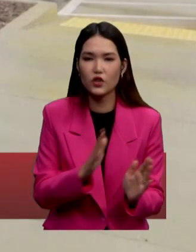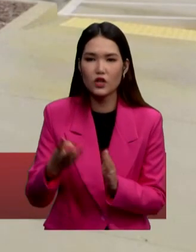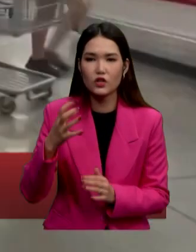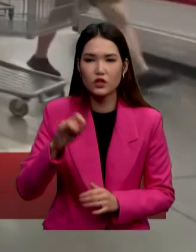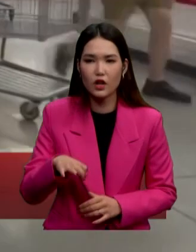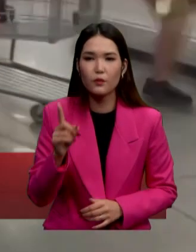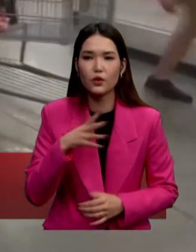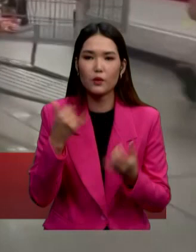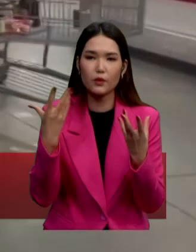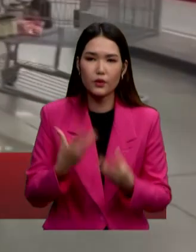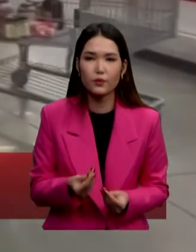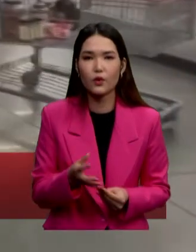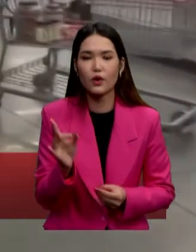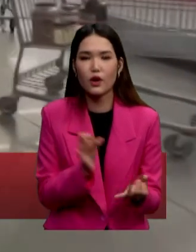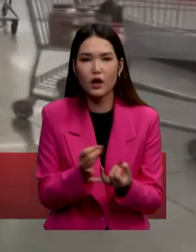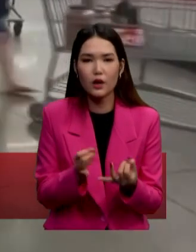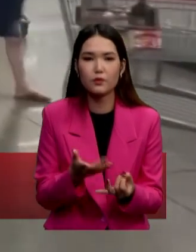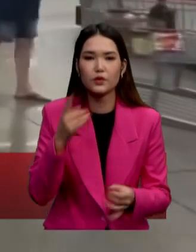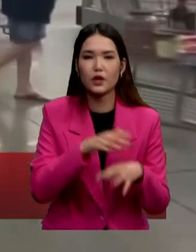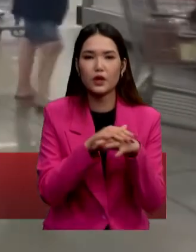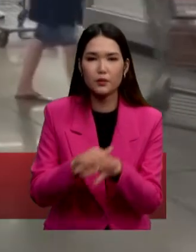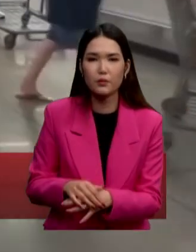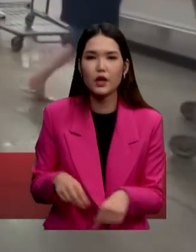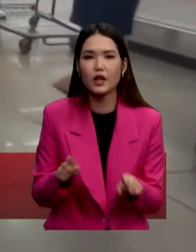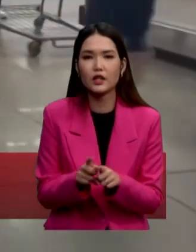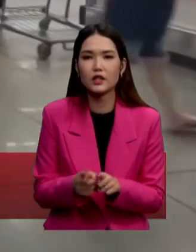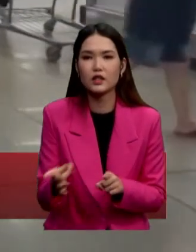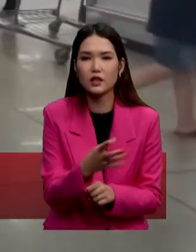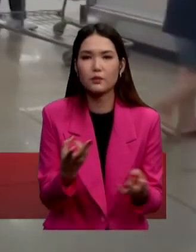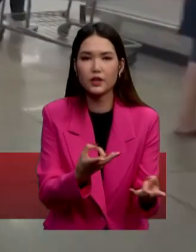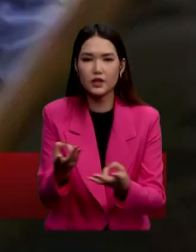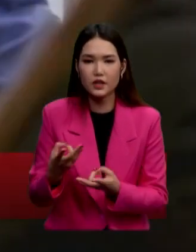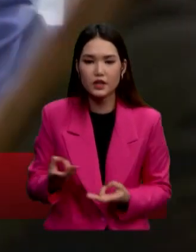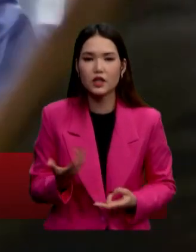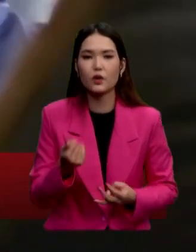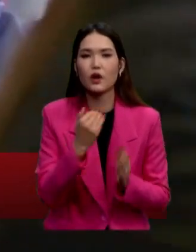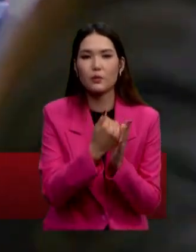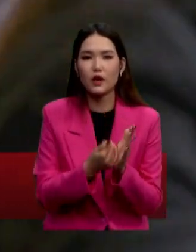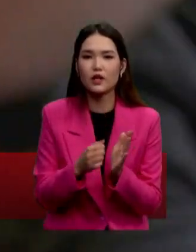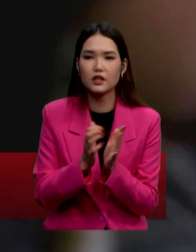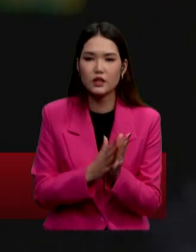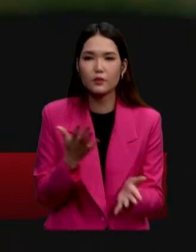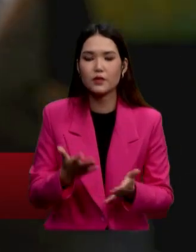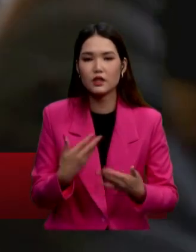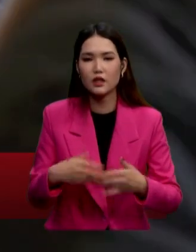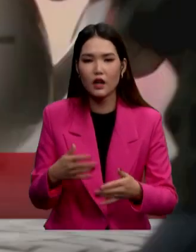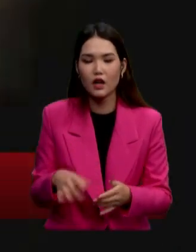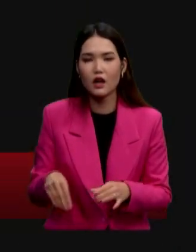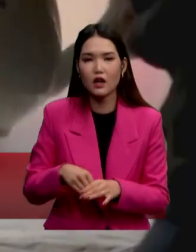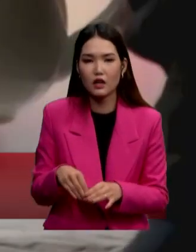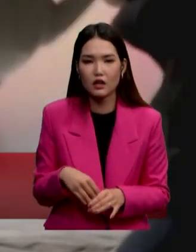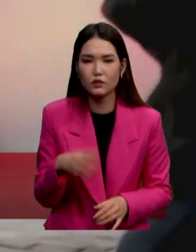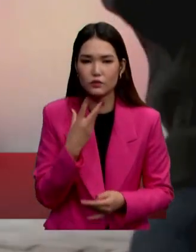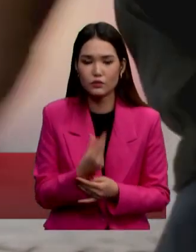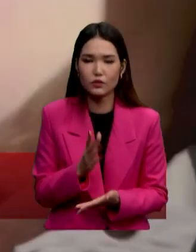того, чтобы уладить обстановку в банковской сфере, Федеральному резерву необходимо снизить базовую ставку, либо выдать ликвидность финансовым